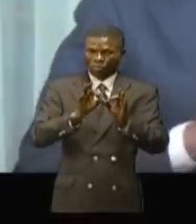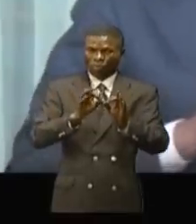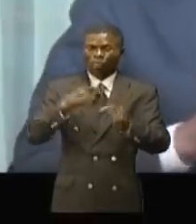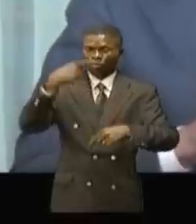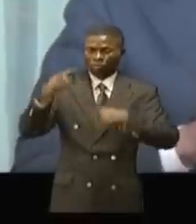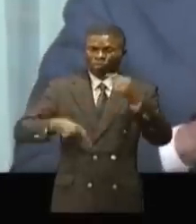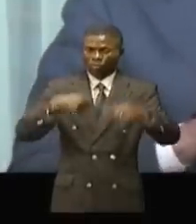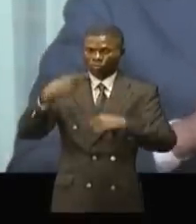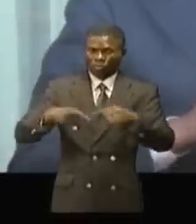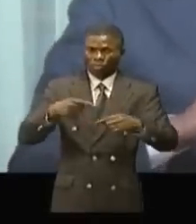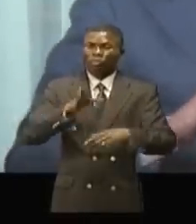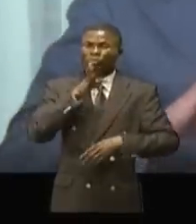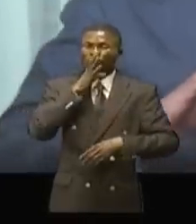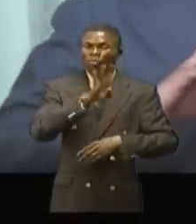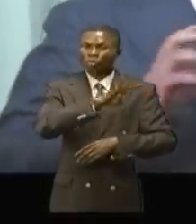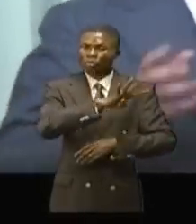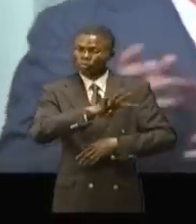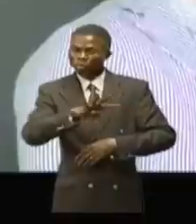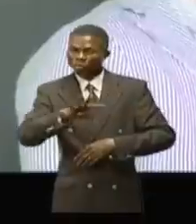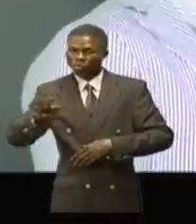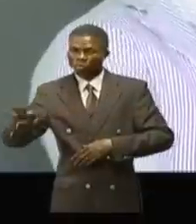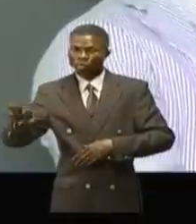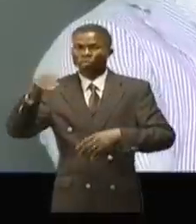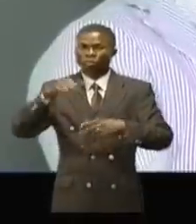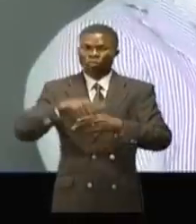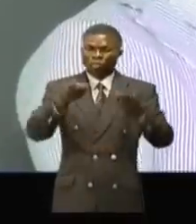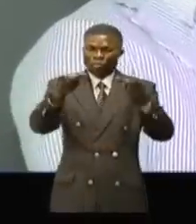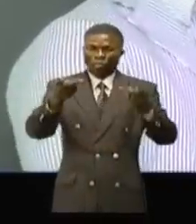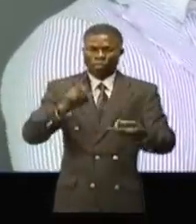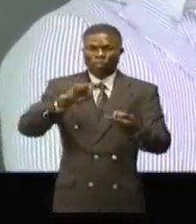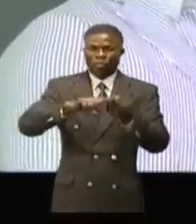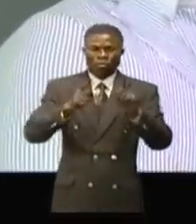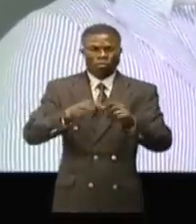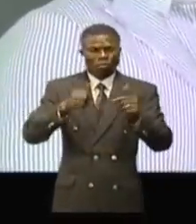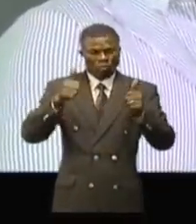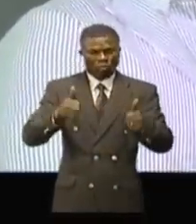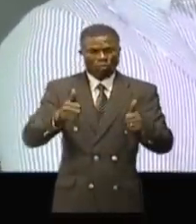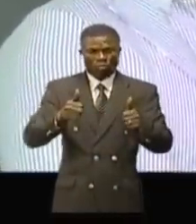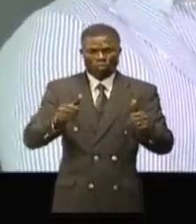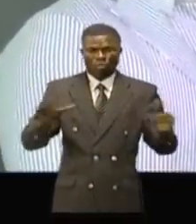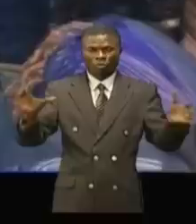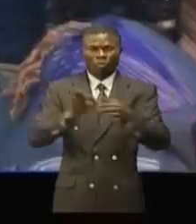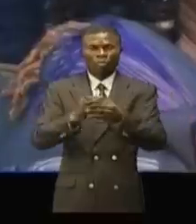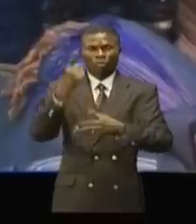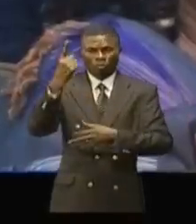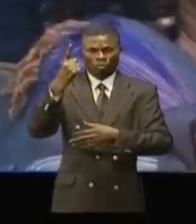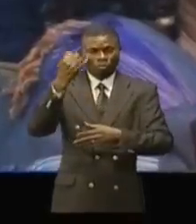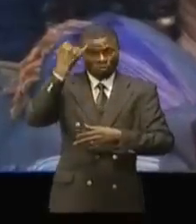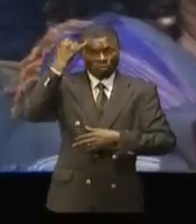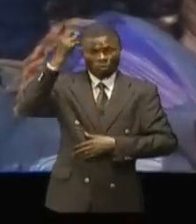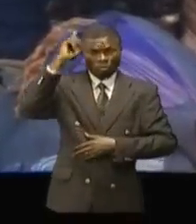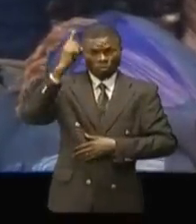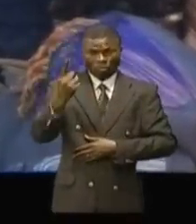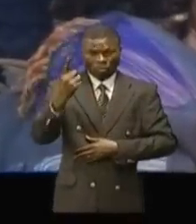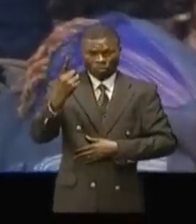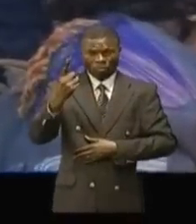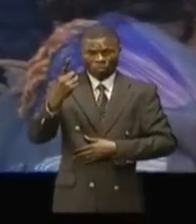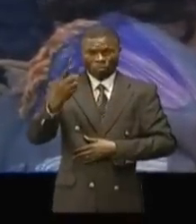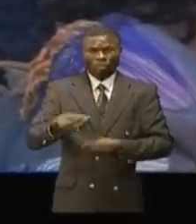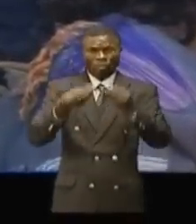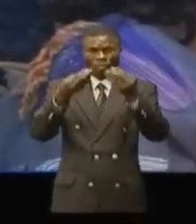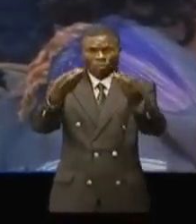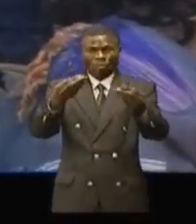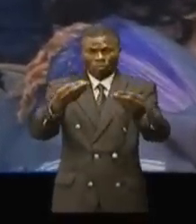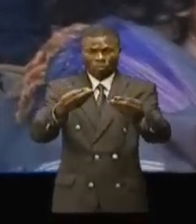débats qui ont duré 4 heures dans un climat de camaraderie et de solidarité dans l'objectif commun de porter